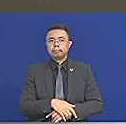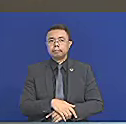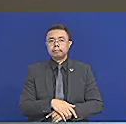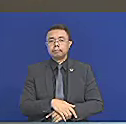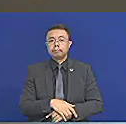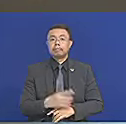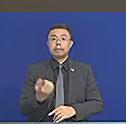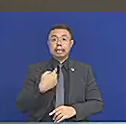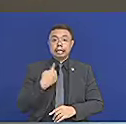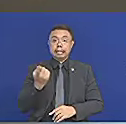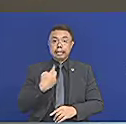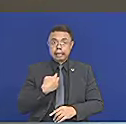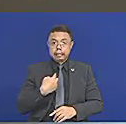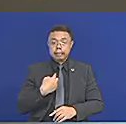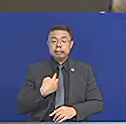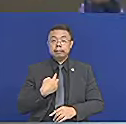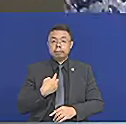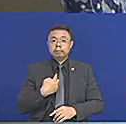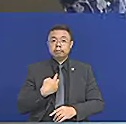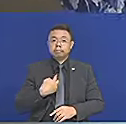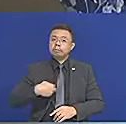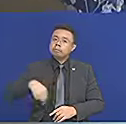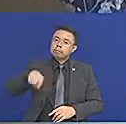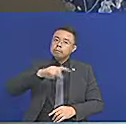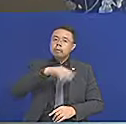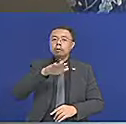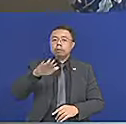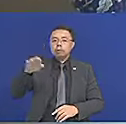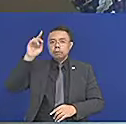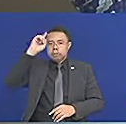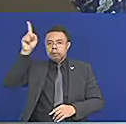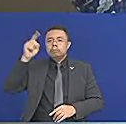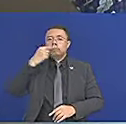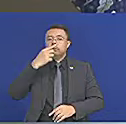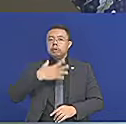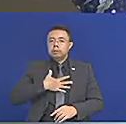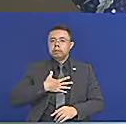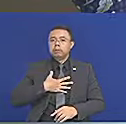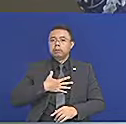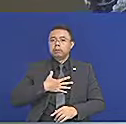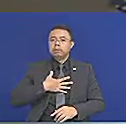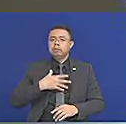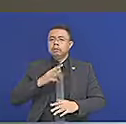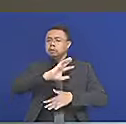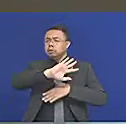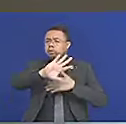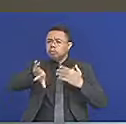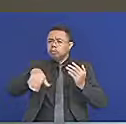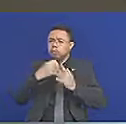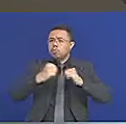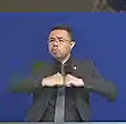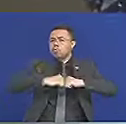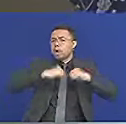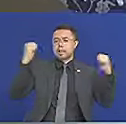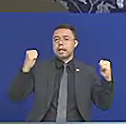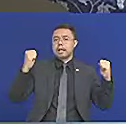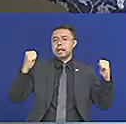Kita itu ya saudara, anak-anak Allah yang memiliki segala